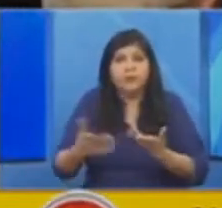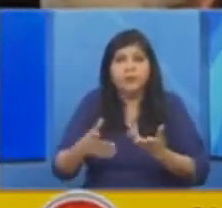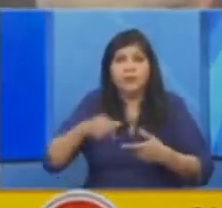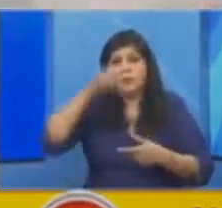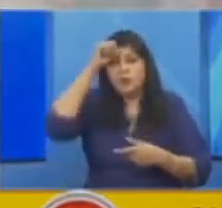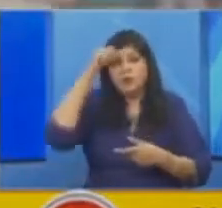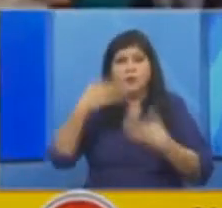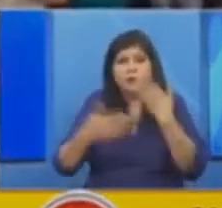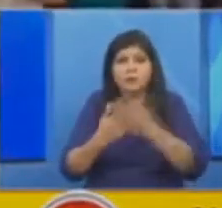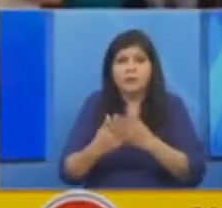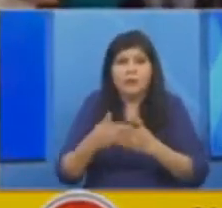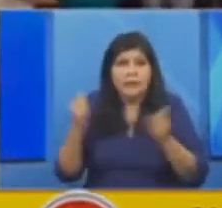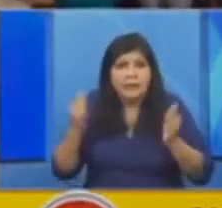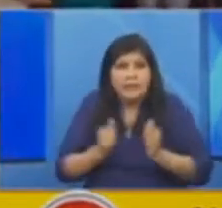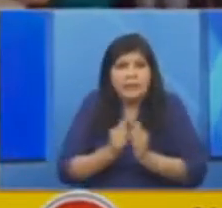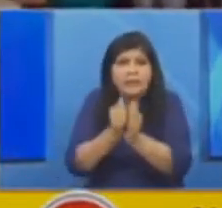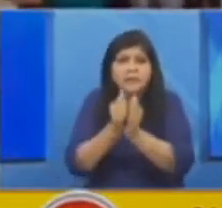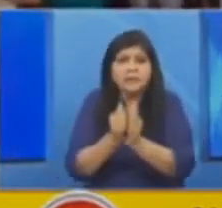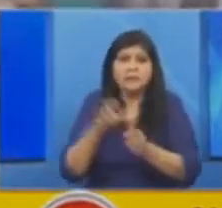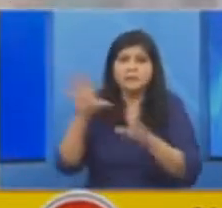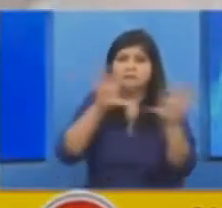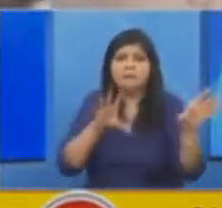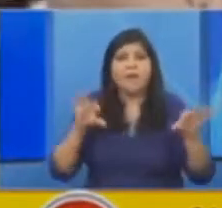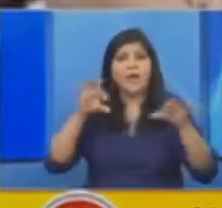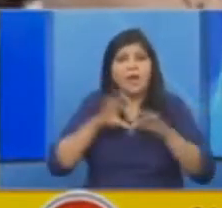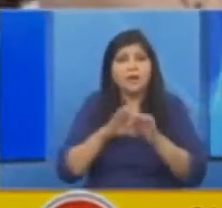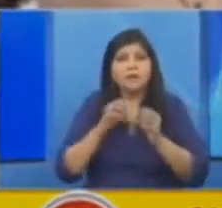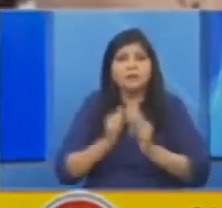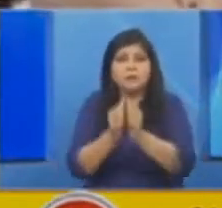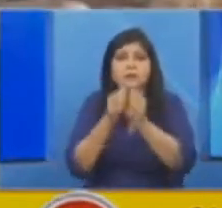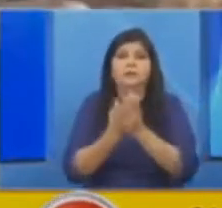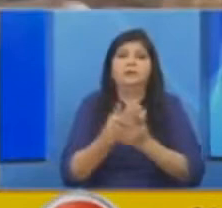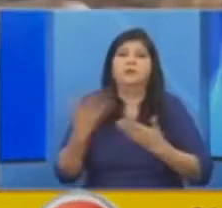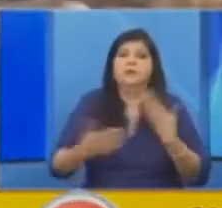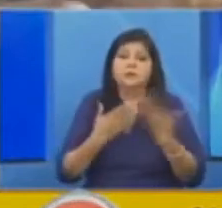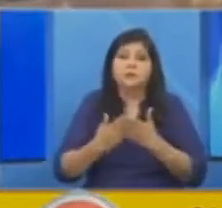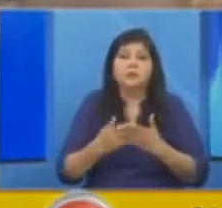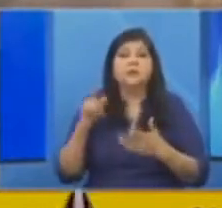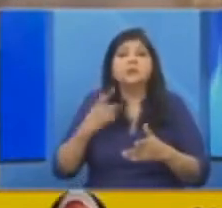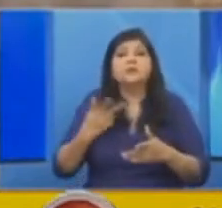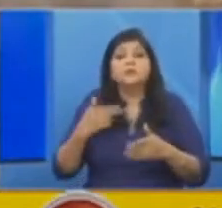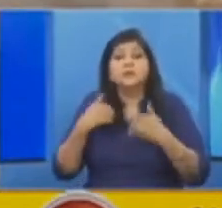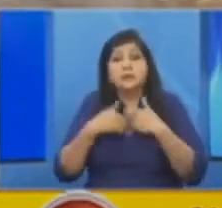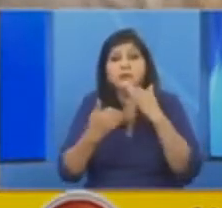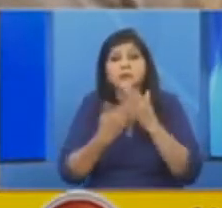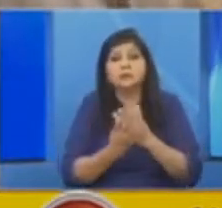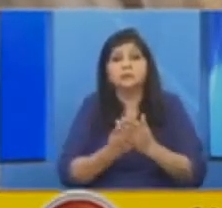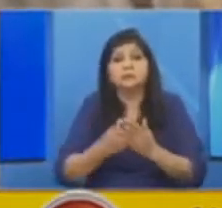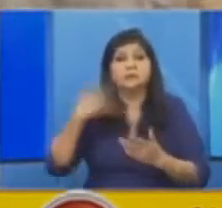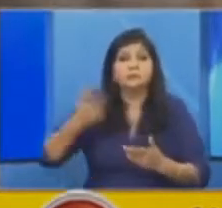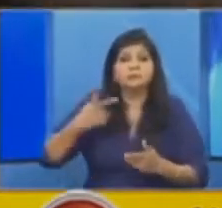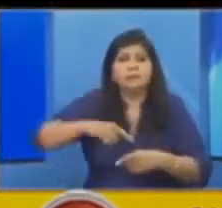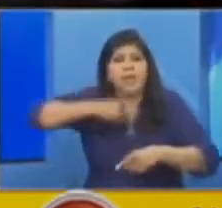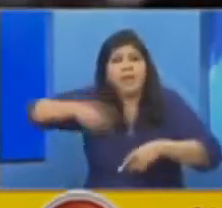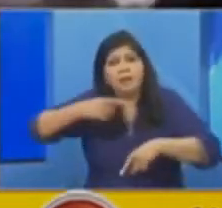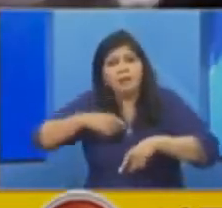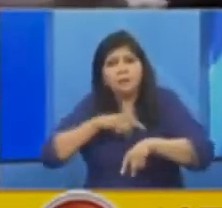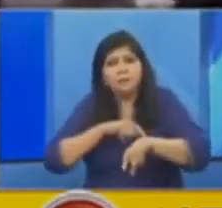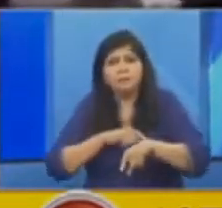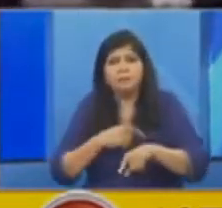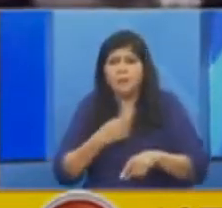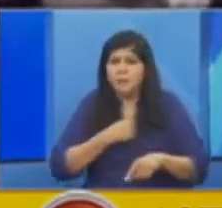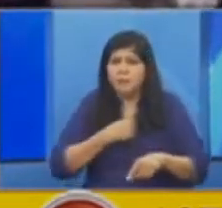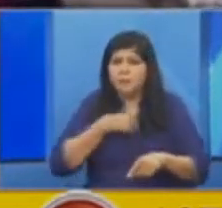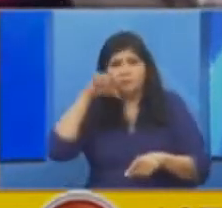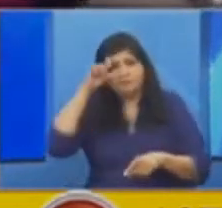मोर्चों पर एक साथ लड़ रहा है लेकिन इसके साथ साथ कई बार मन में